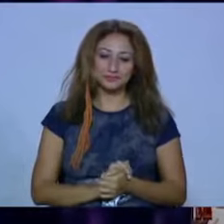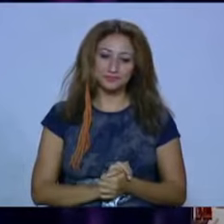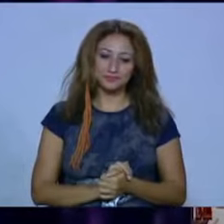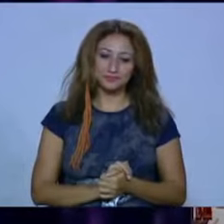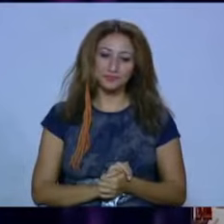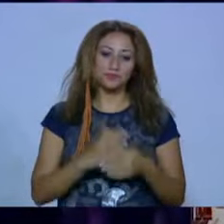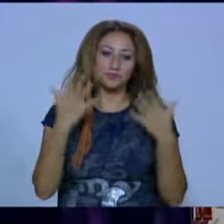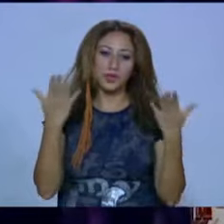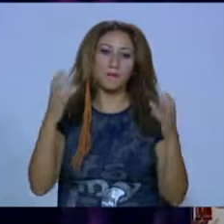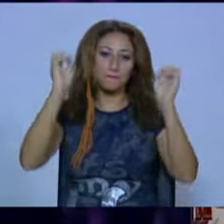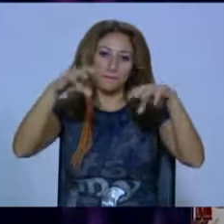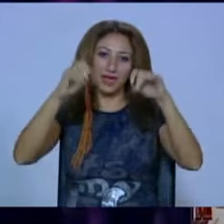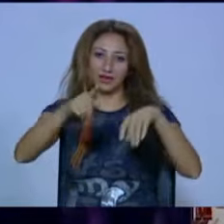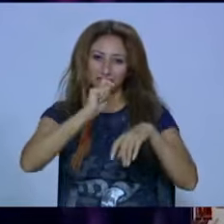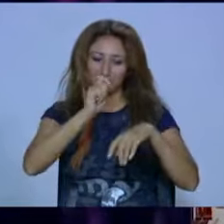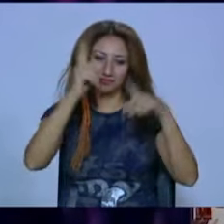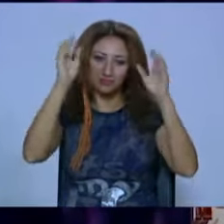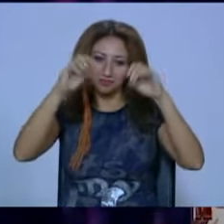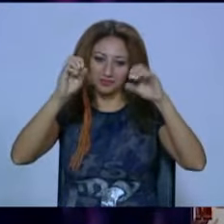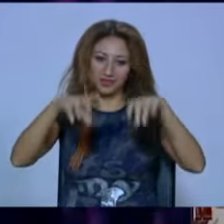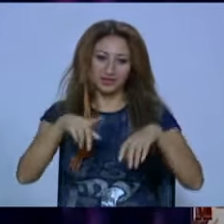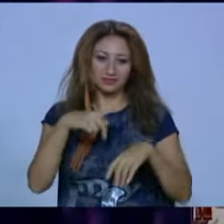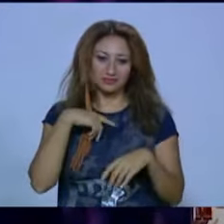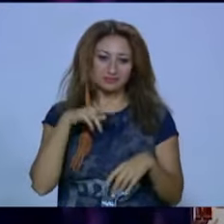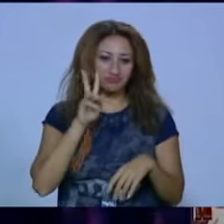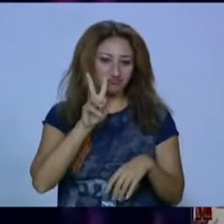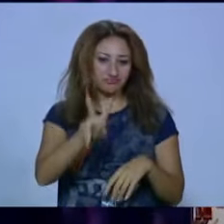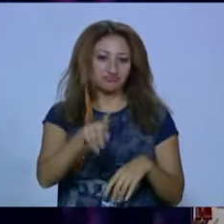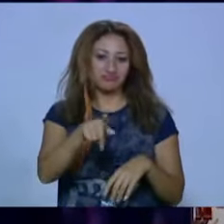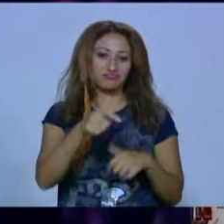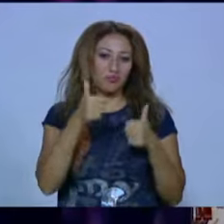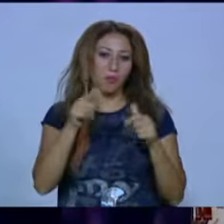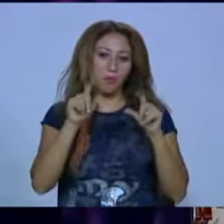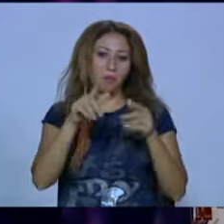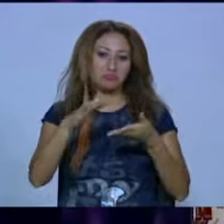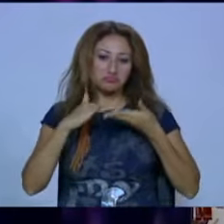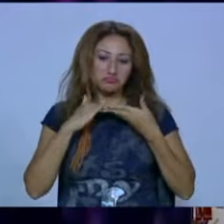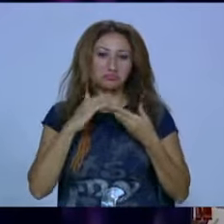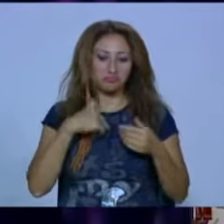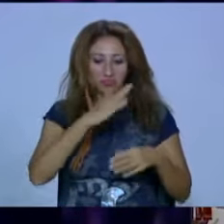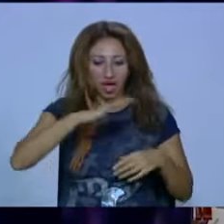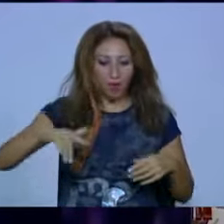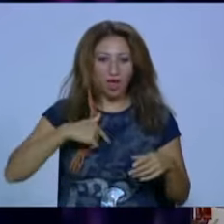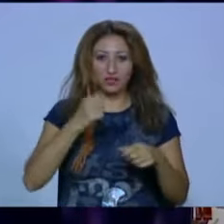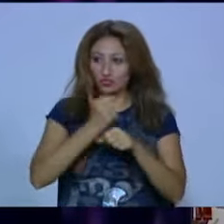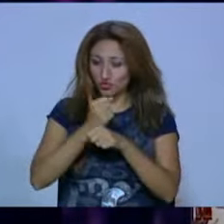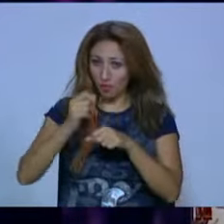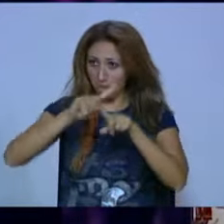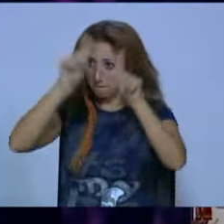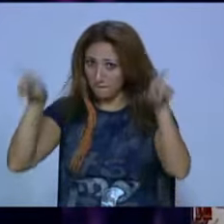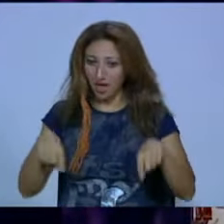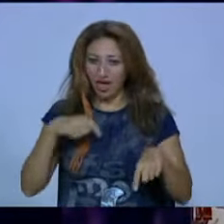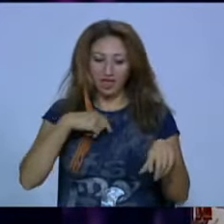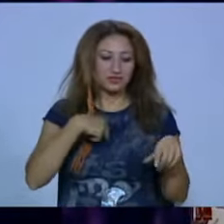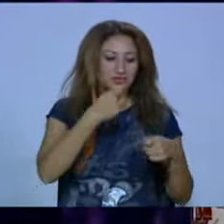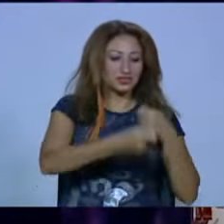ربنا يخليك ويبارك لك يا رب، ربنا يخليك. انت بصراحه انا حضرتك مش عارف انت عملت معايا ايه انا واولادي، انت يعني انت حياتني من